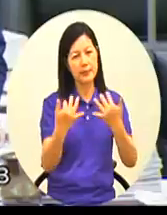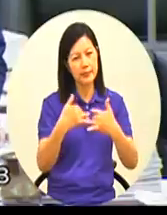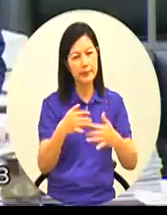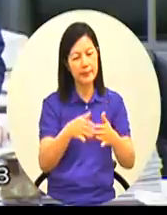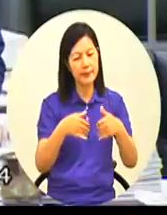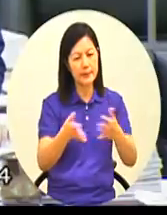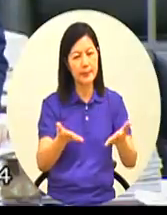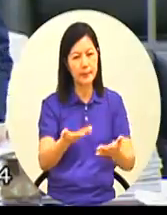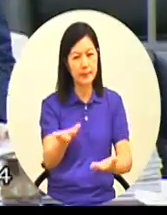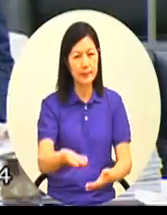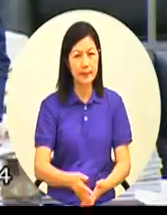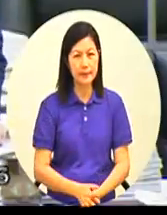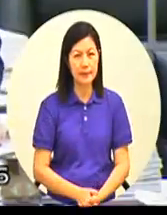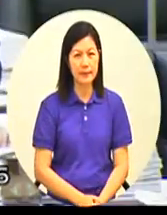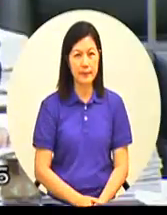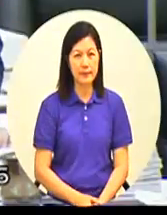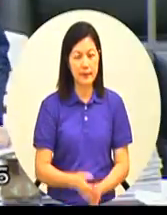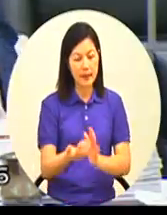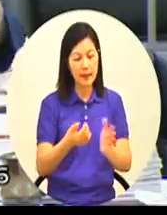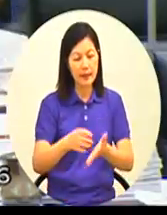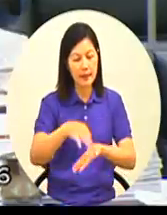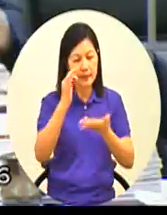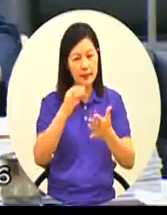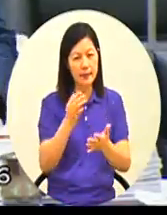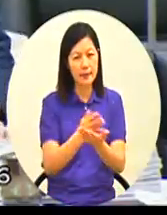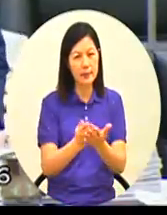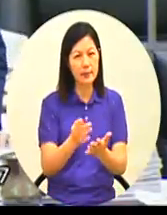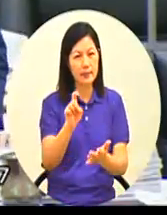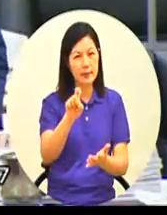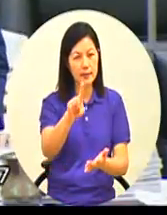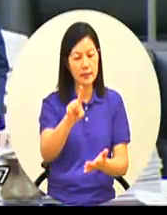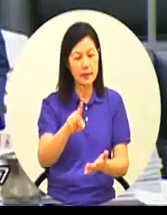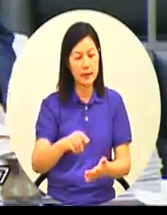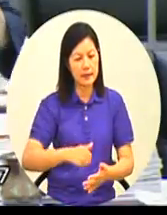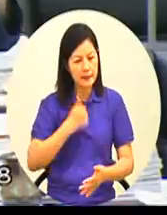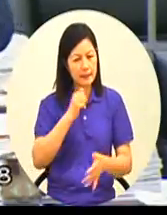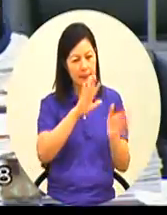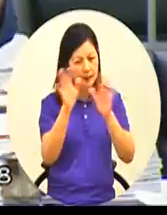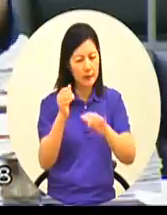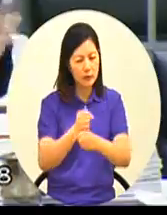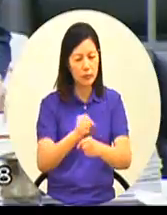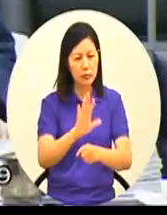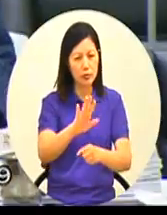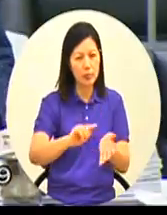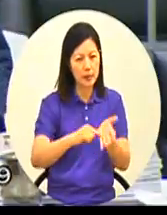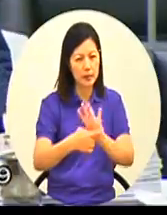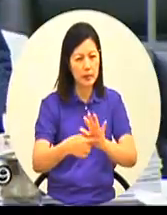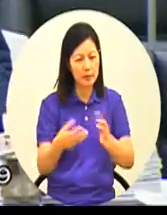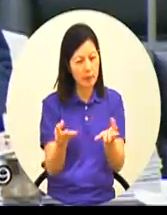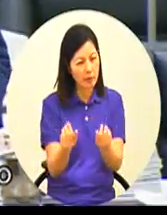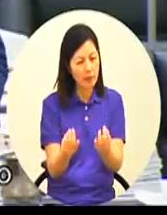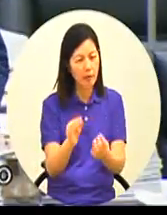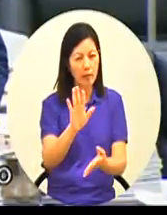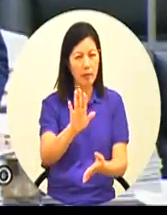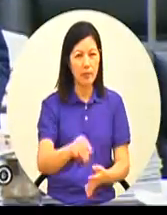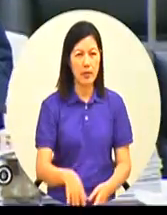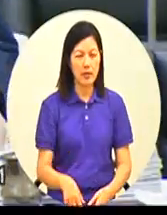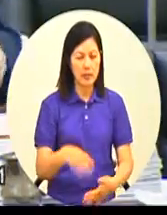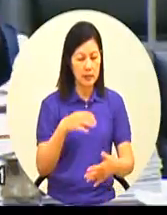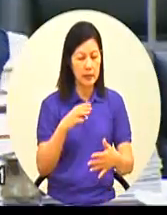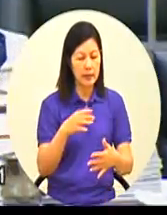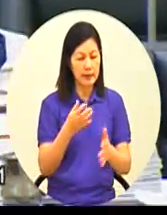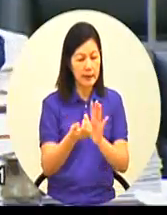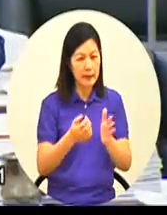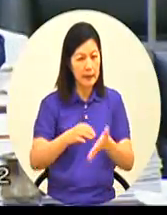那你们刚刚讲的有11大类，到底有什么具体的作为？有没有什么呈现的数字？包括你刚刚讲